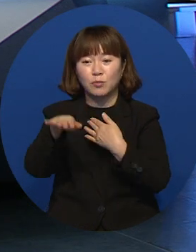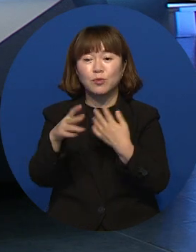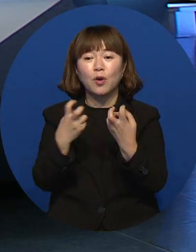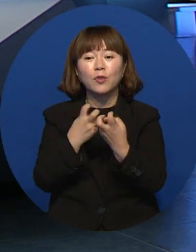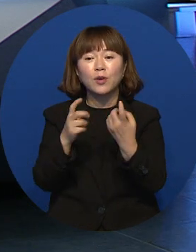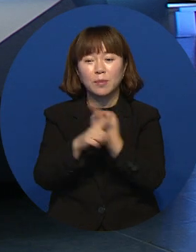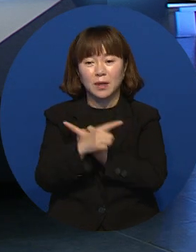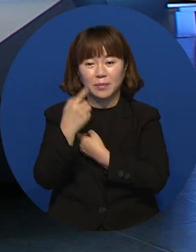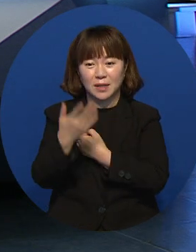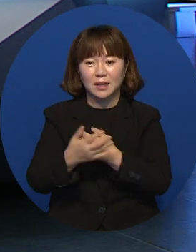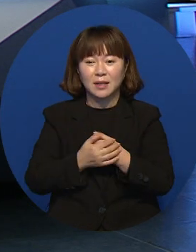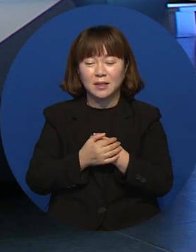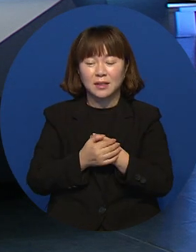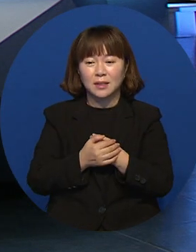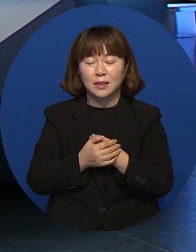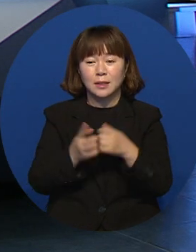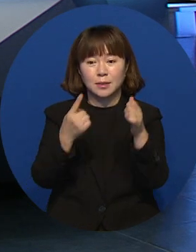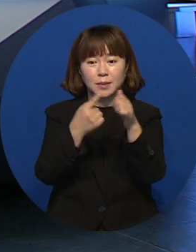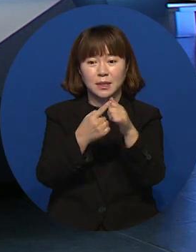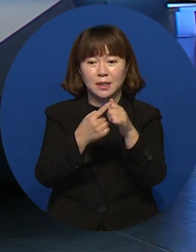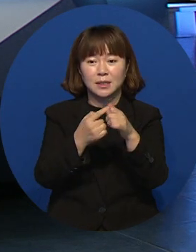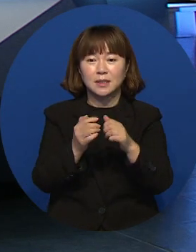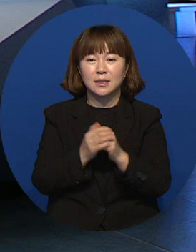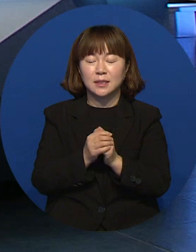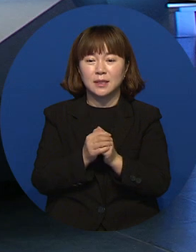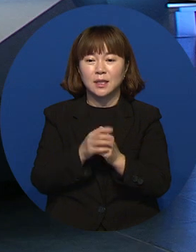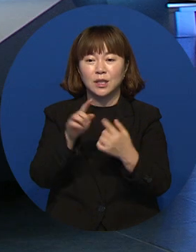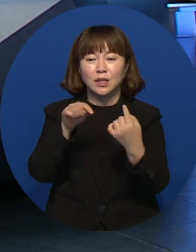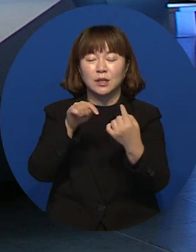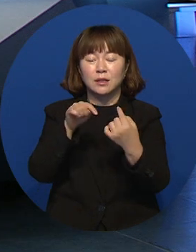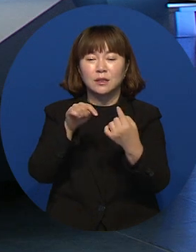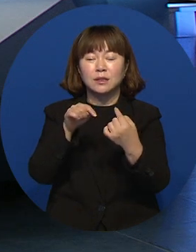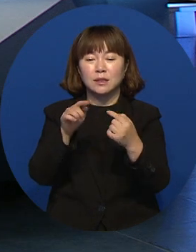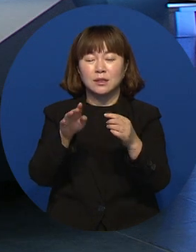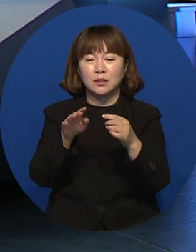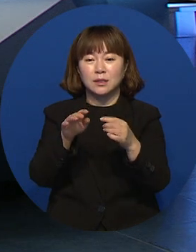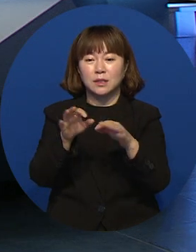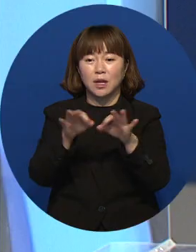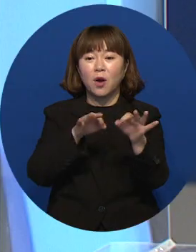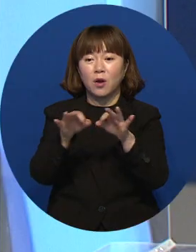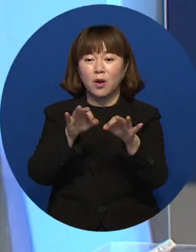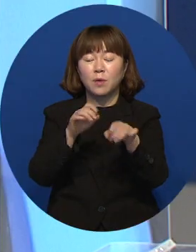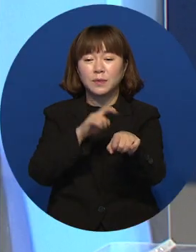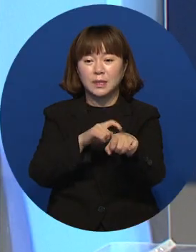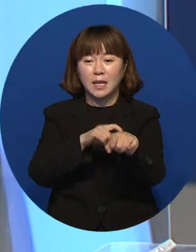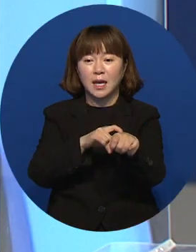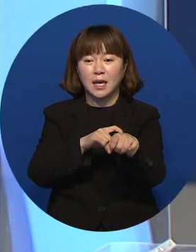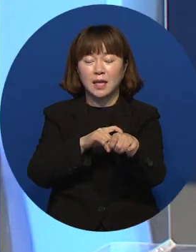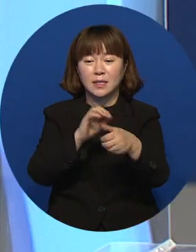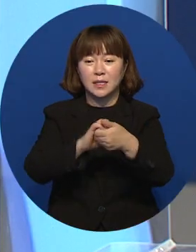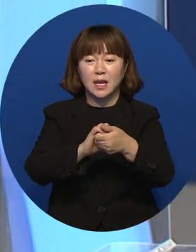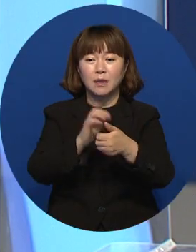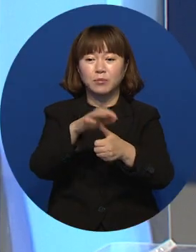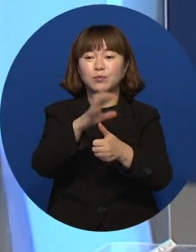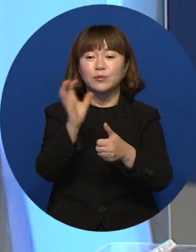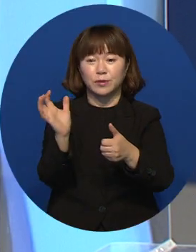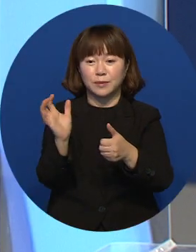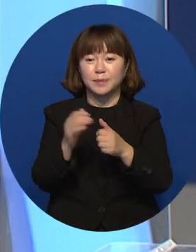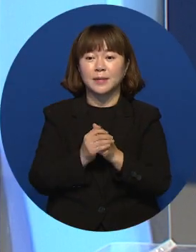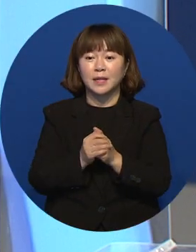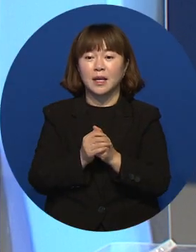말씀드렸듯이 첫 번째로는 이제 운영 씨가 안 제 제한을 풀어 드립니다 그게 이제 아직 결정은